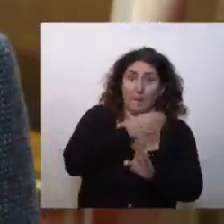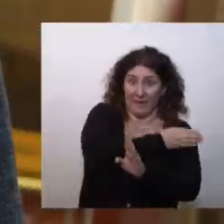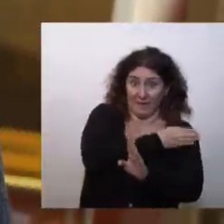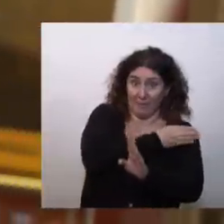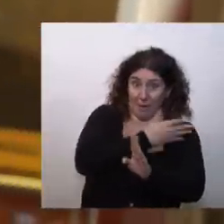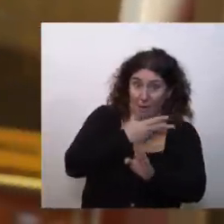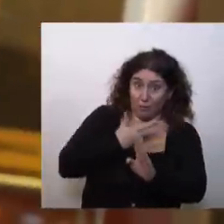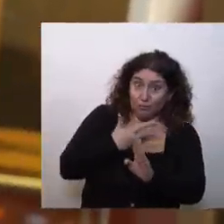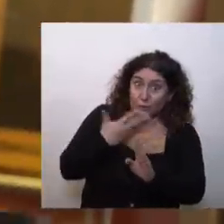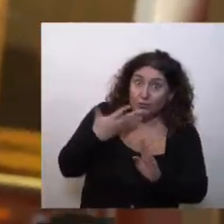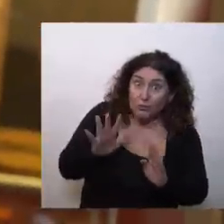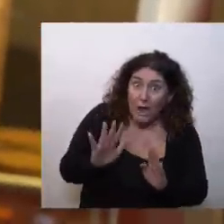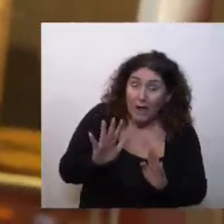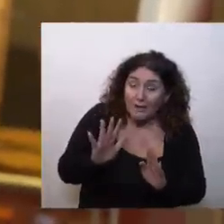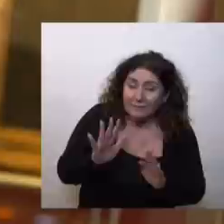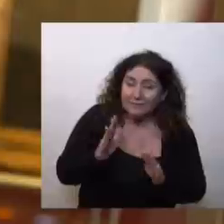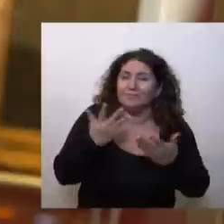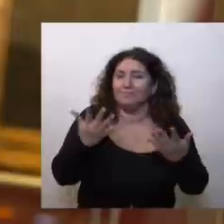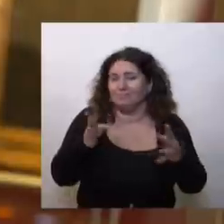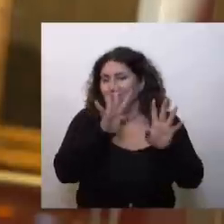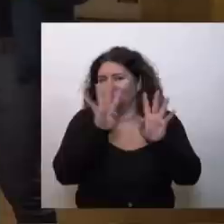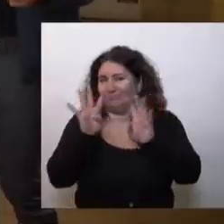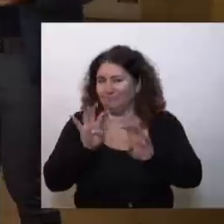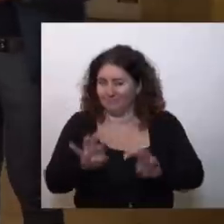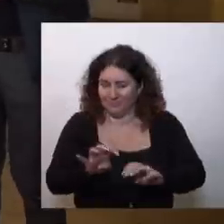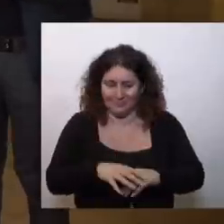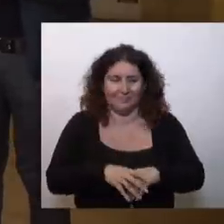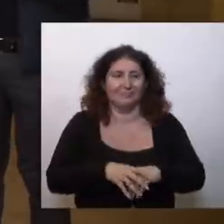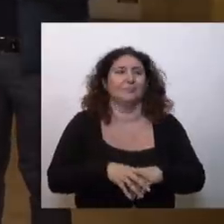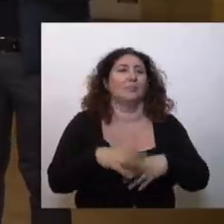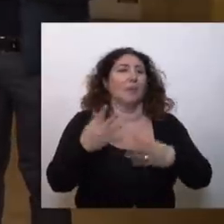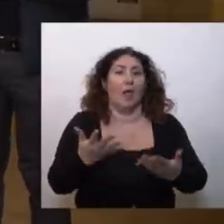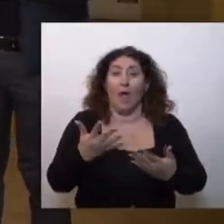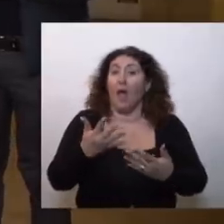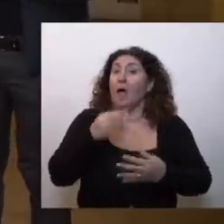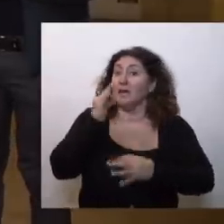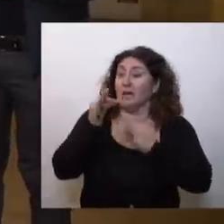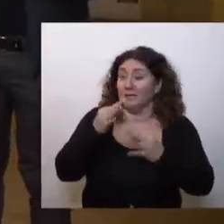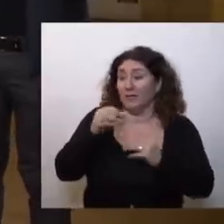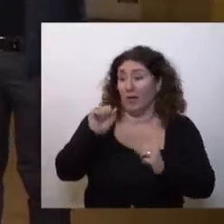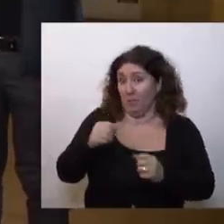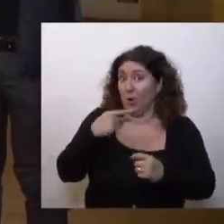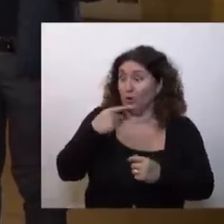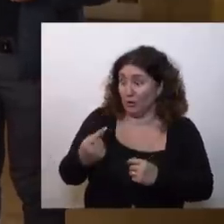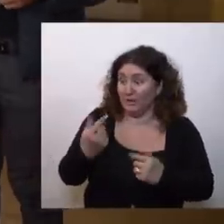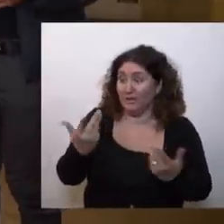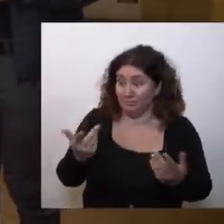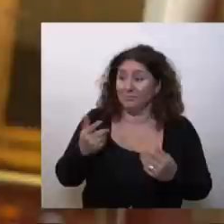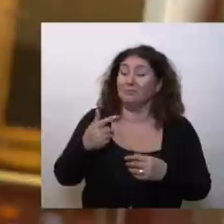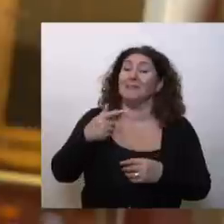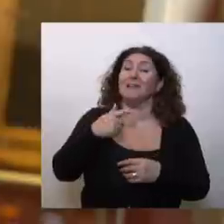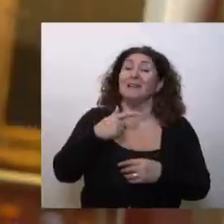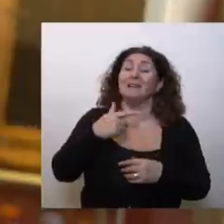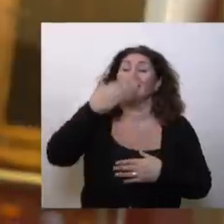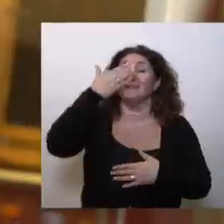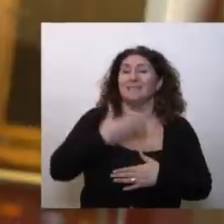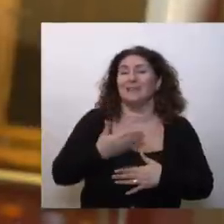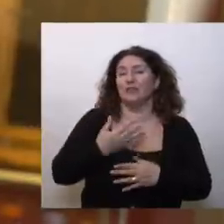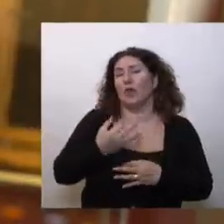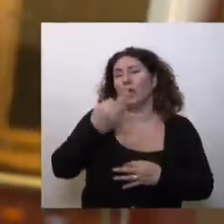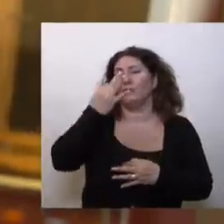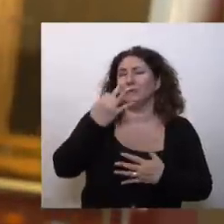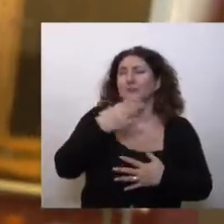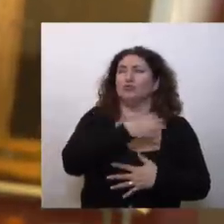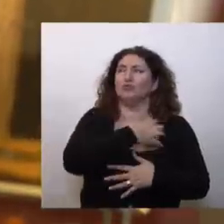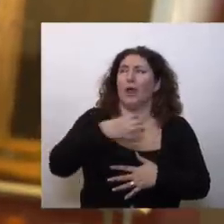Potremmo allora dire che la sindone resta una provocazione per la scienza, ma anche